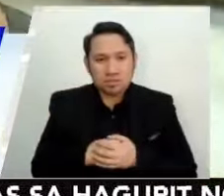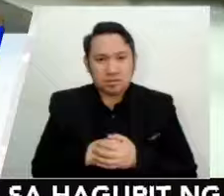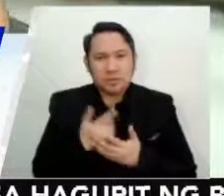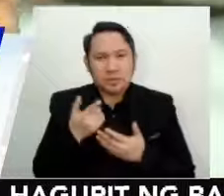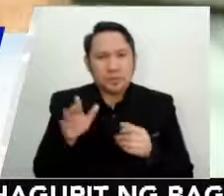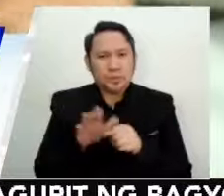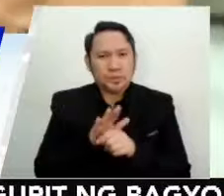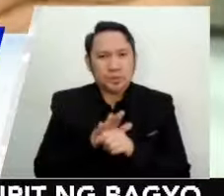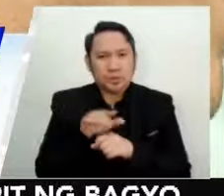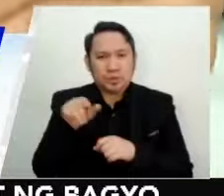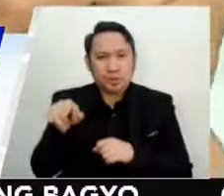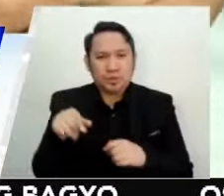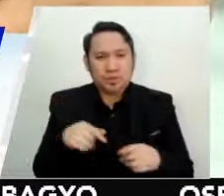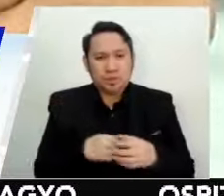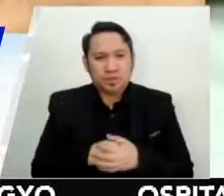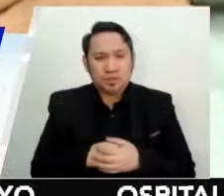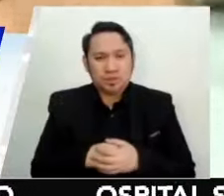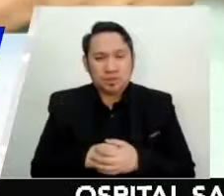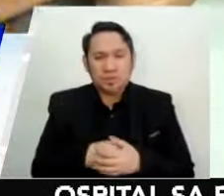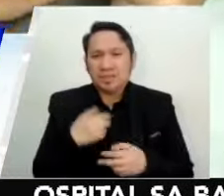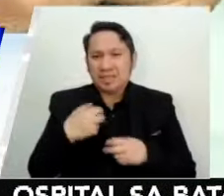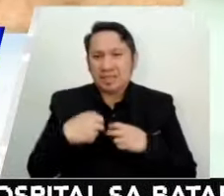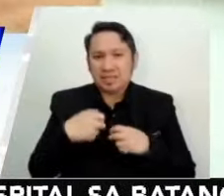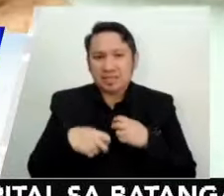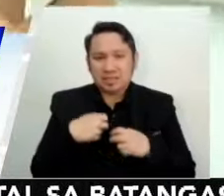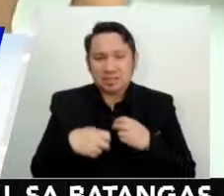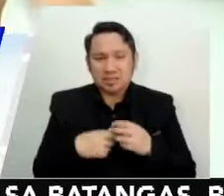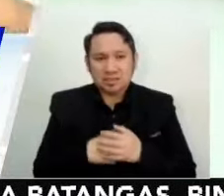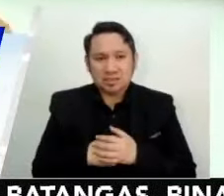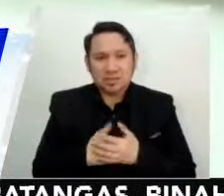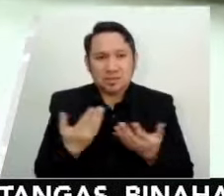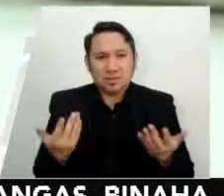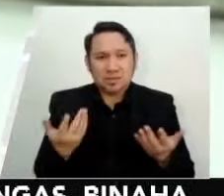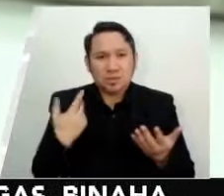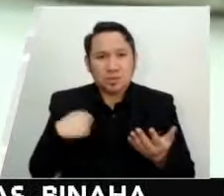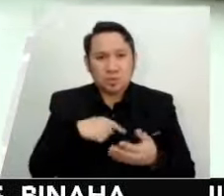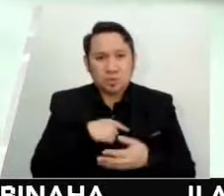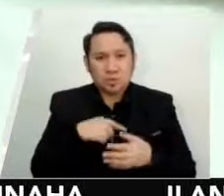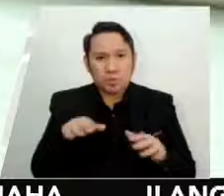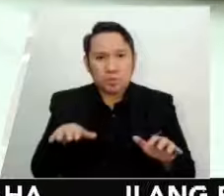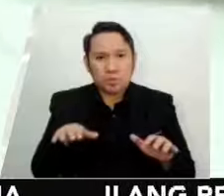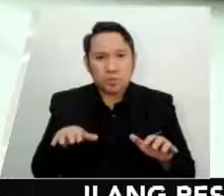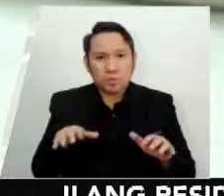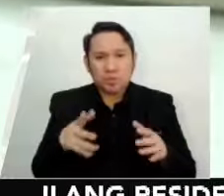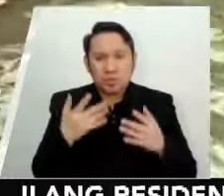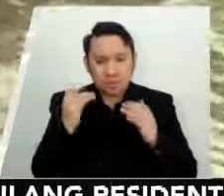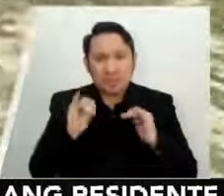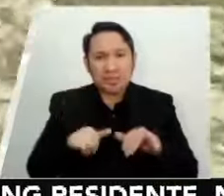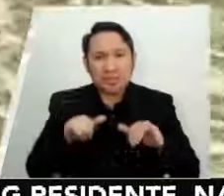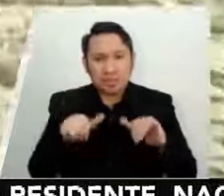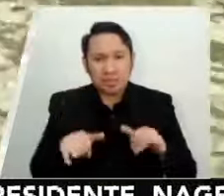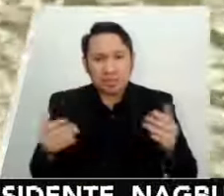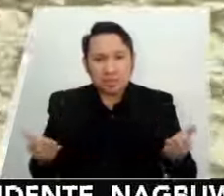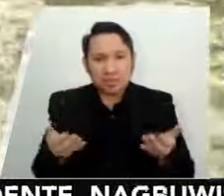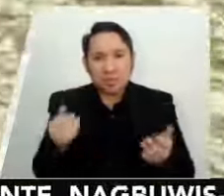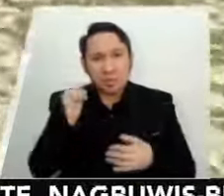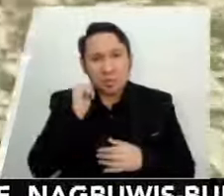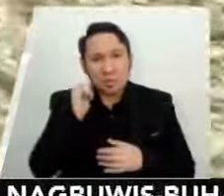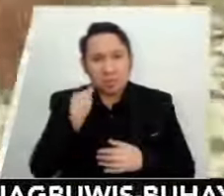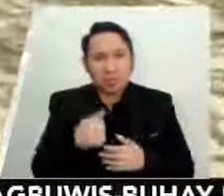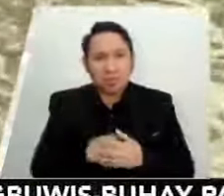evacuation. Mahirap po talaga kasi lumaki na po kami, dito na po kami talaga, lagi inabot ng ganito. Biglaan po yung buhos